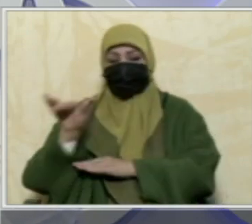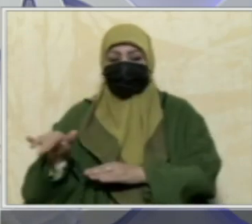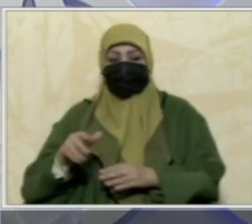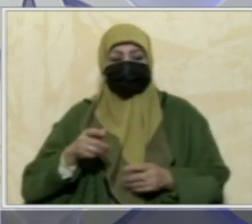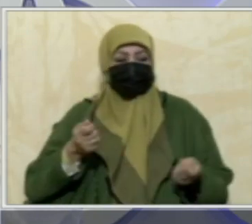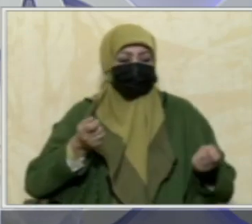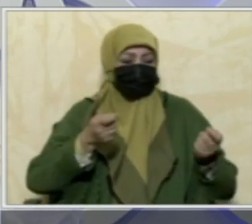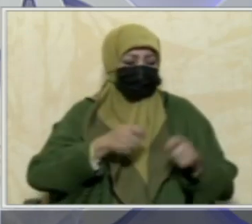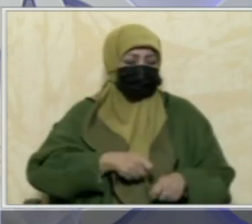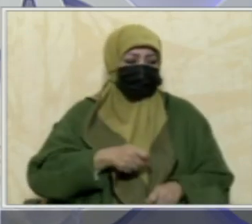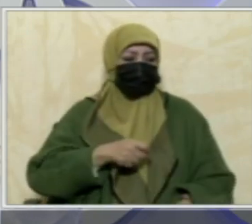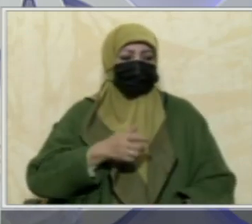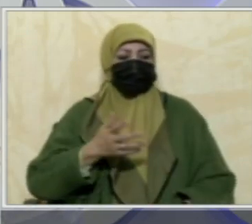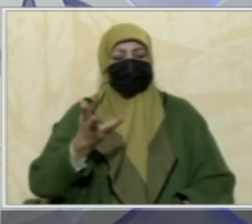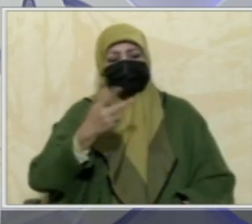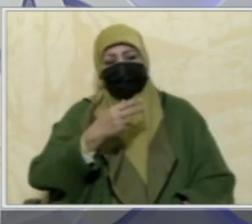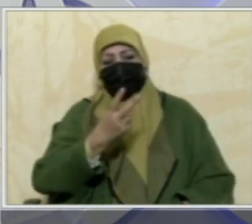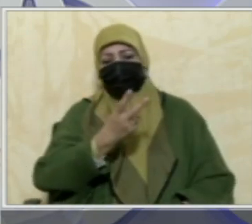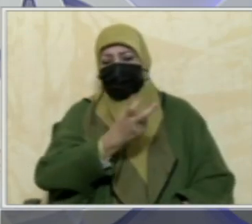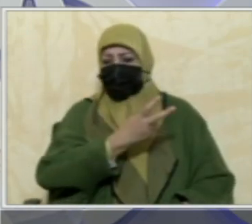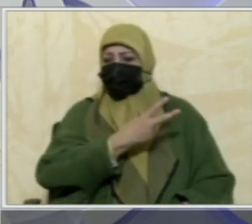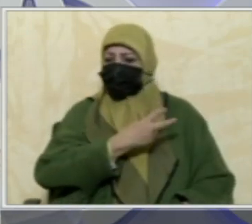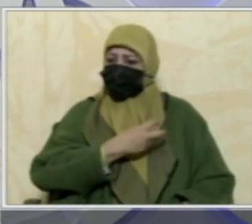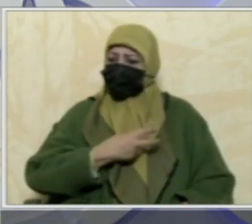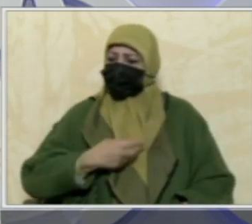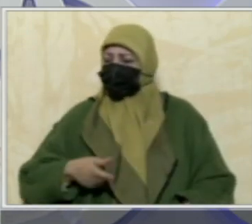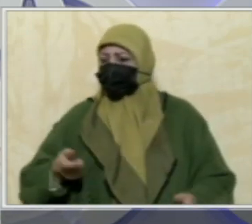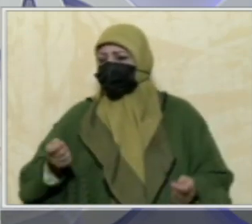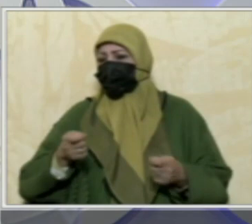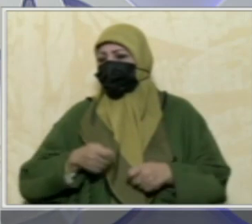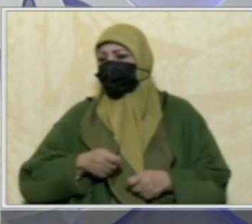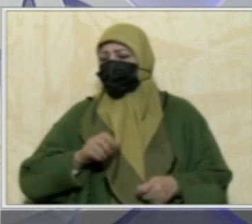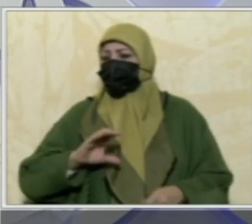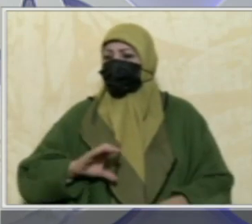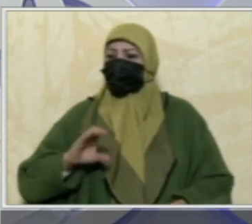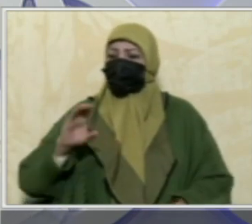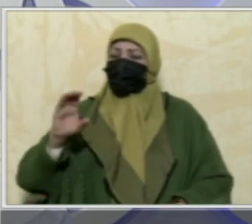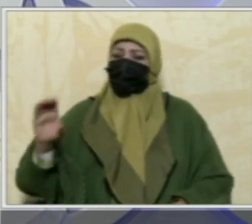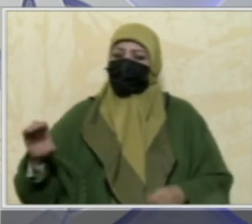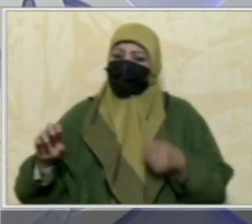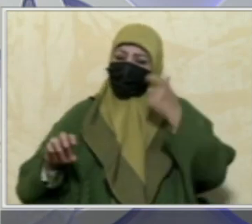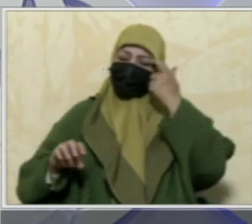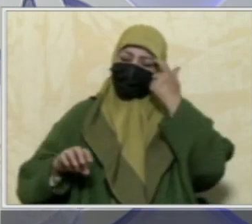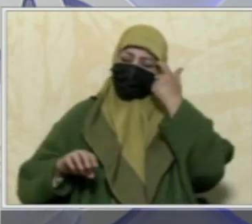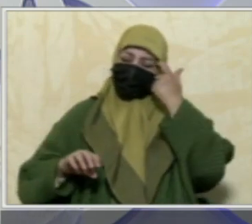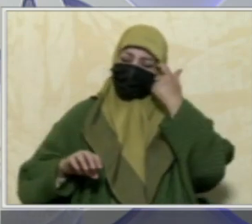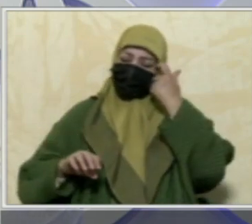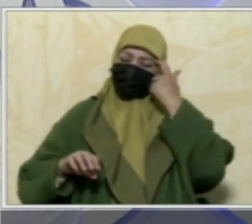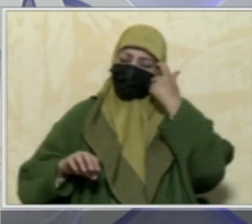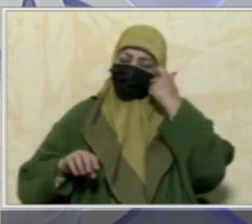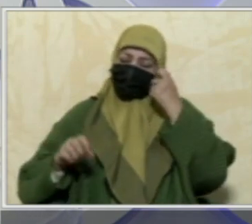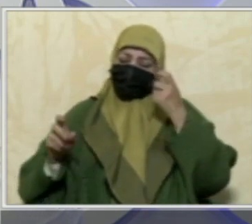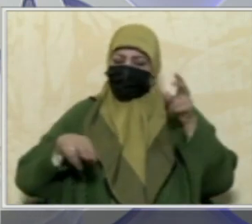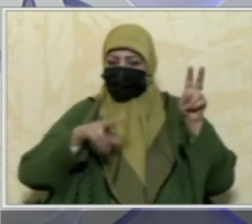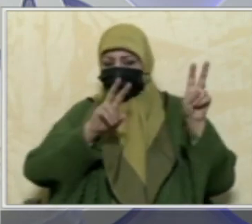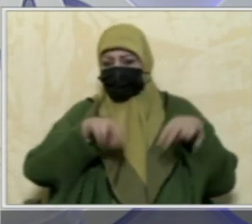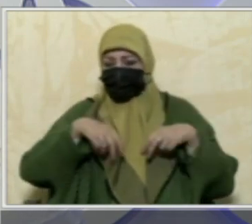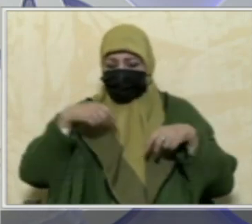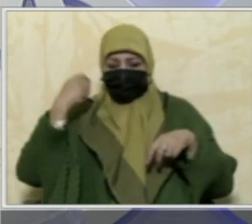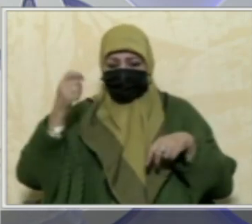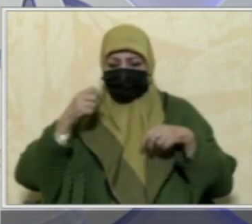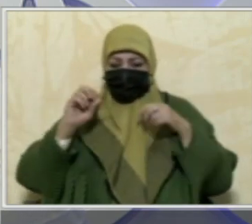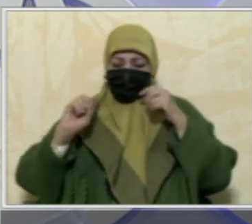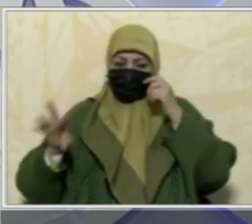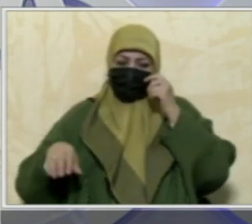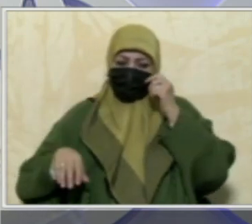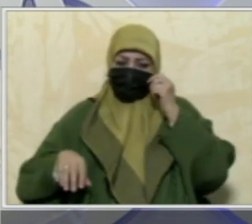200 300 تلمونا وتشترون به اضحيه تقول يا شيخ مش قلت اشتراك في الثمن لا اقول